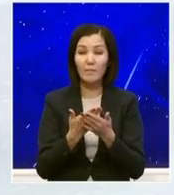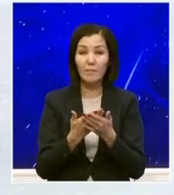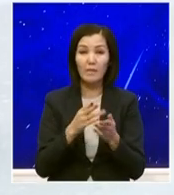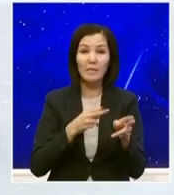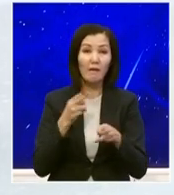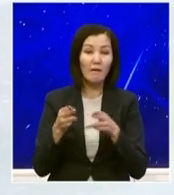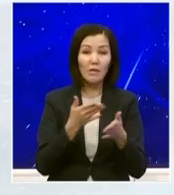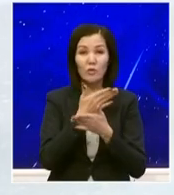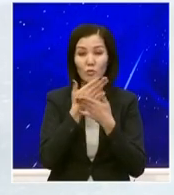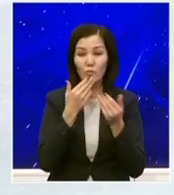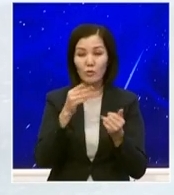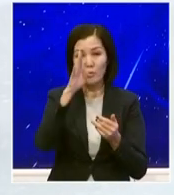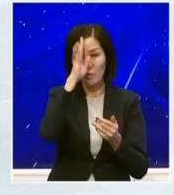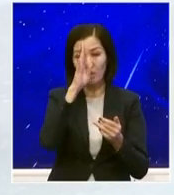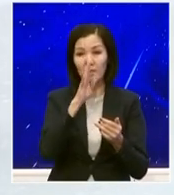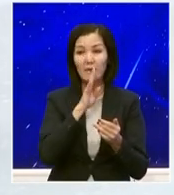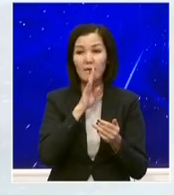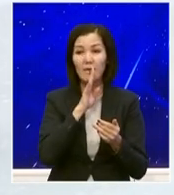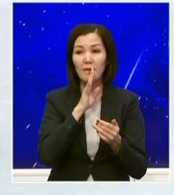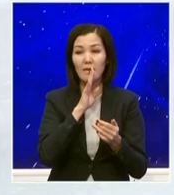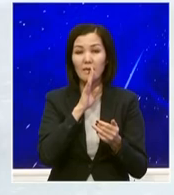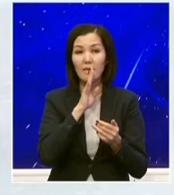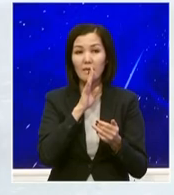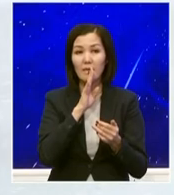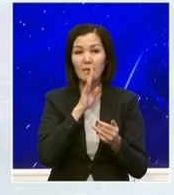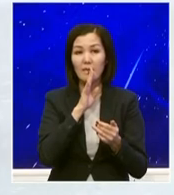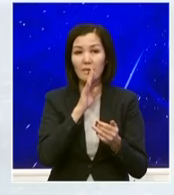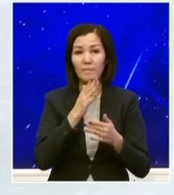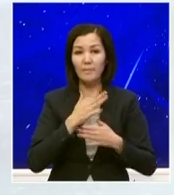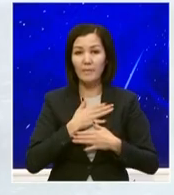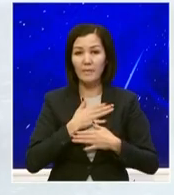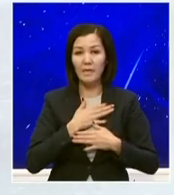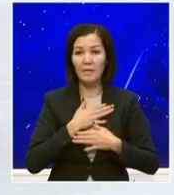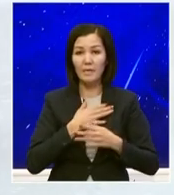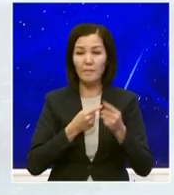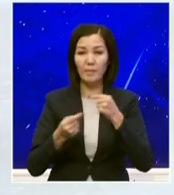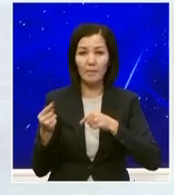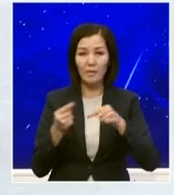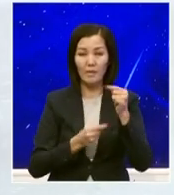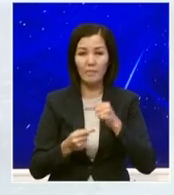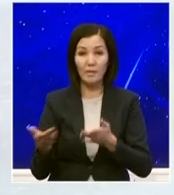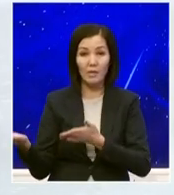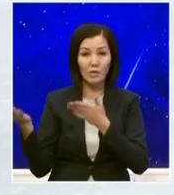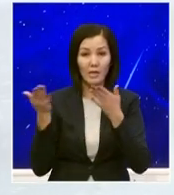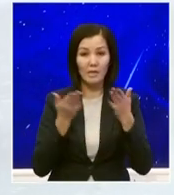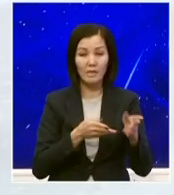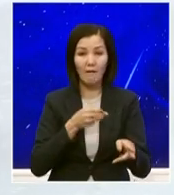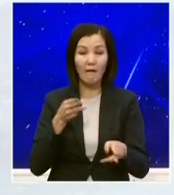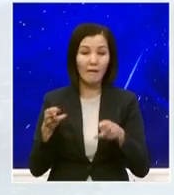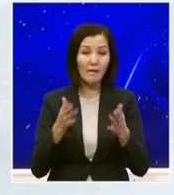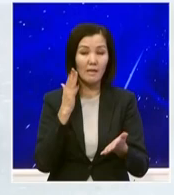біздің ұл-қыздарымыз, мына қаланың азаматы мен азаматшалары болып жатқан жағдайда біз мынерге предприниматель шақырдық. Ол конькилер